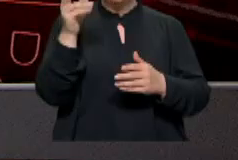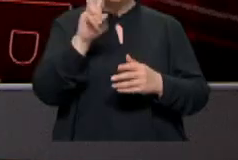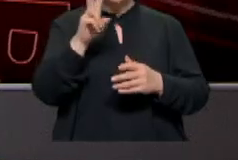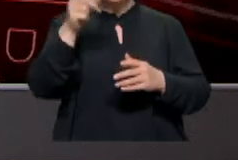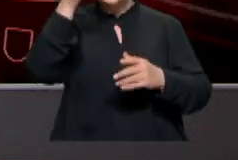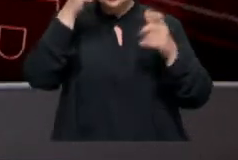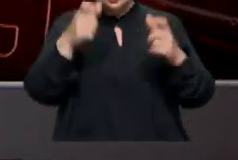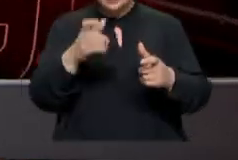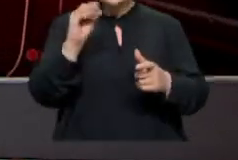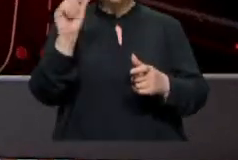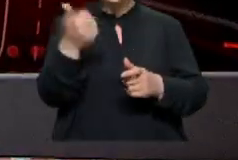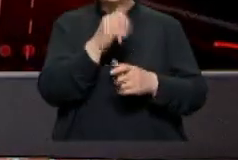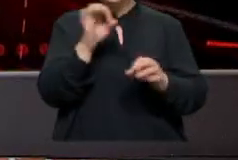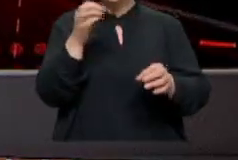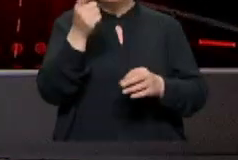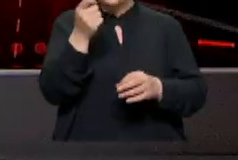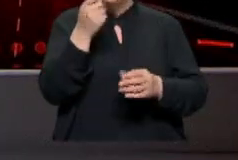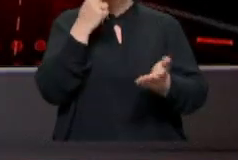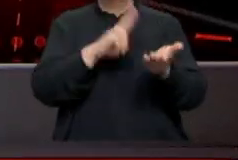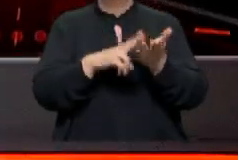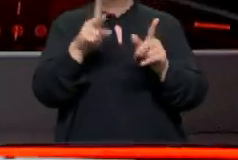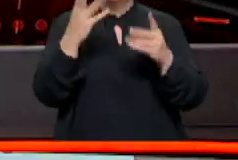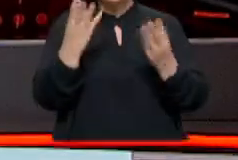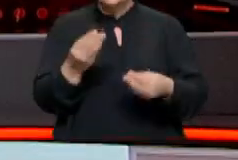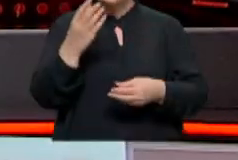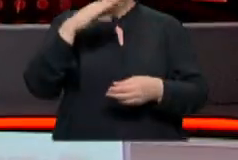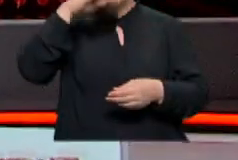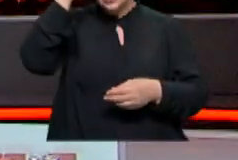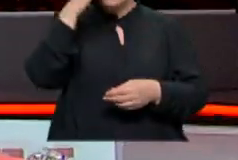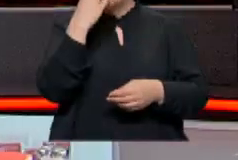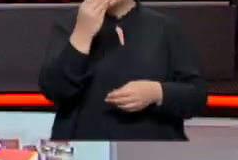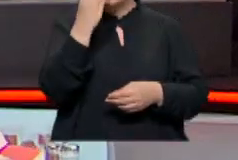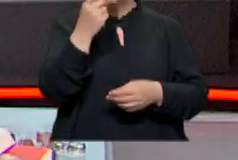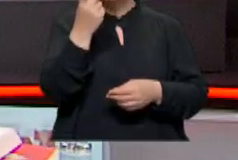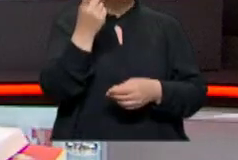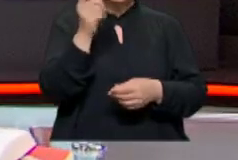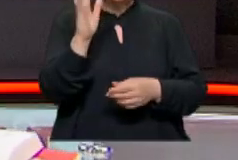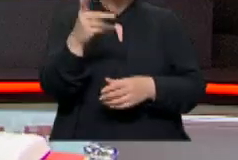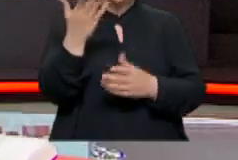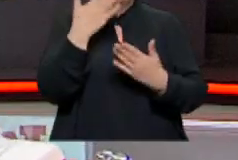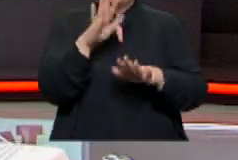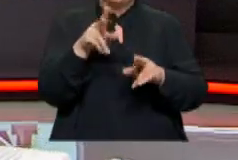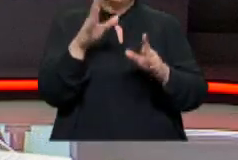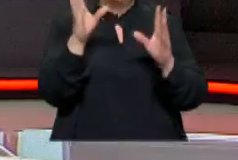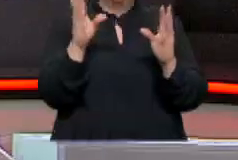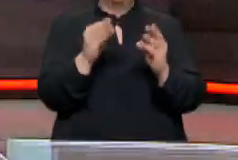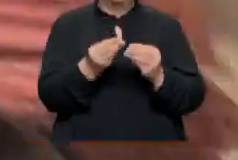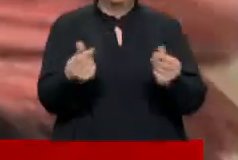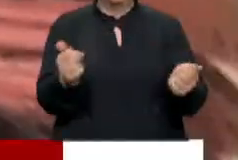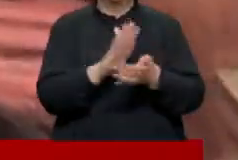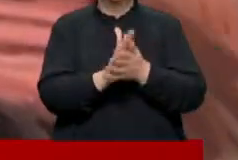filan ülkede her şey değersizleşti. Para, pul oldu. Bayram ikramiyesinin de bir hükmü kalmadı tabii.